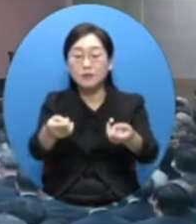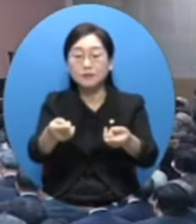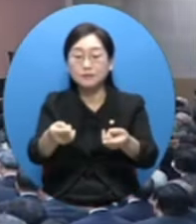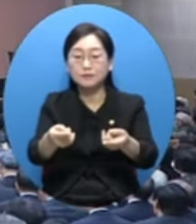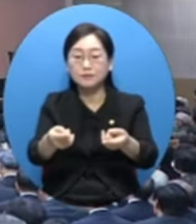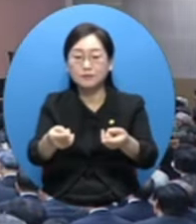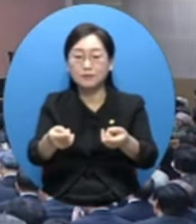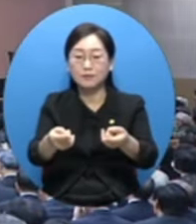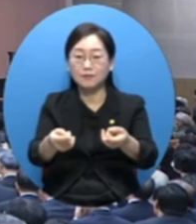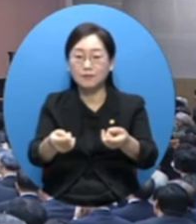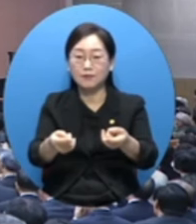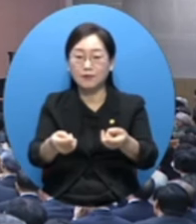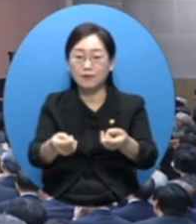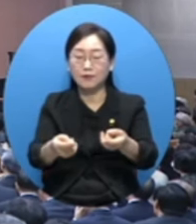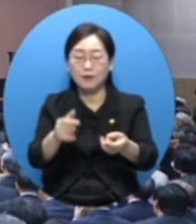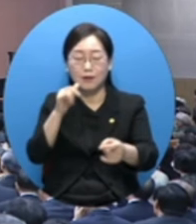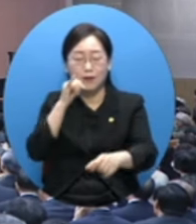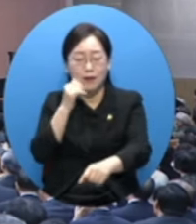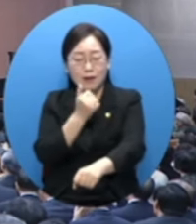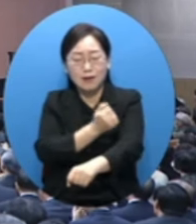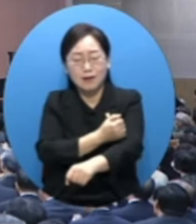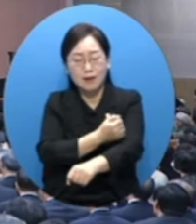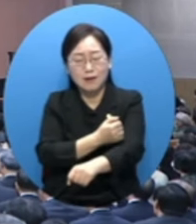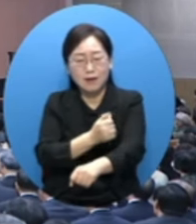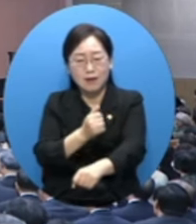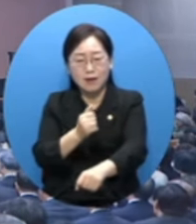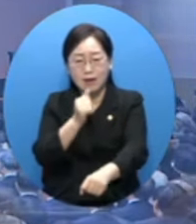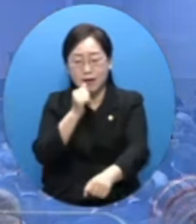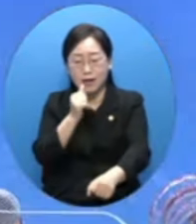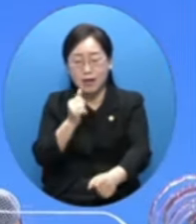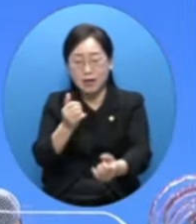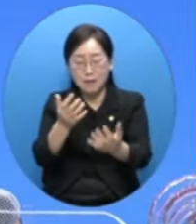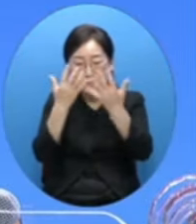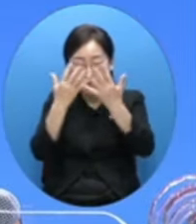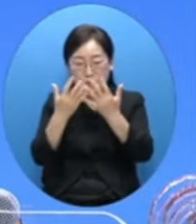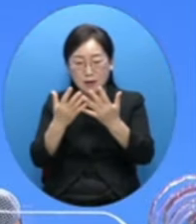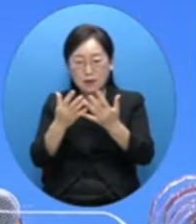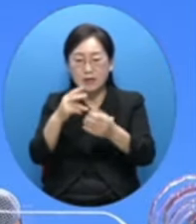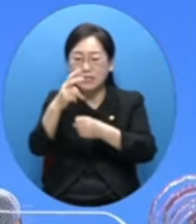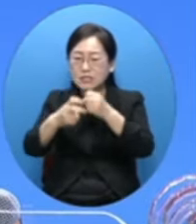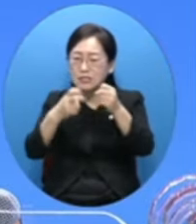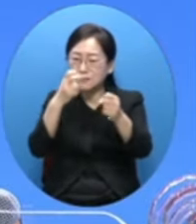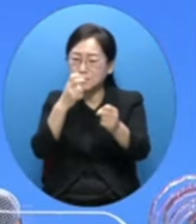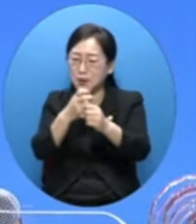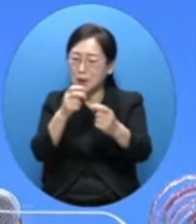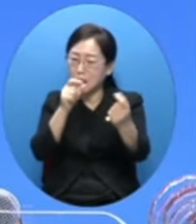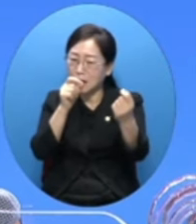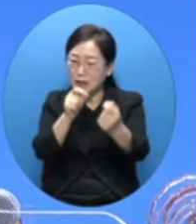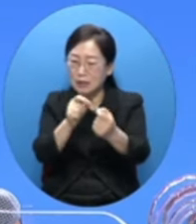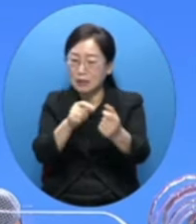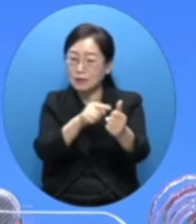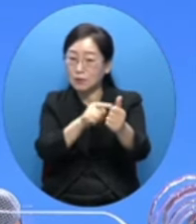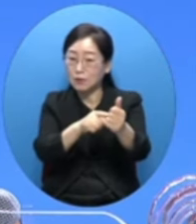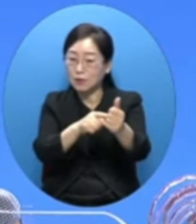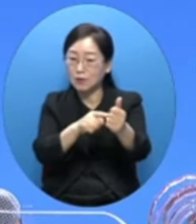워낙 마약 전과로 20년 가까이 징역을 선고를 받고 왔기